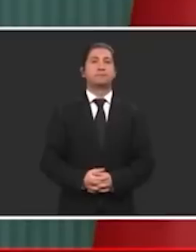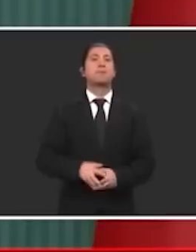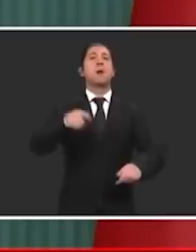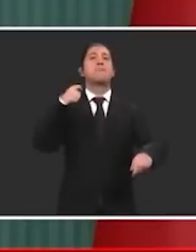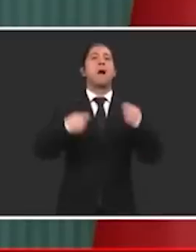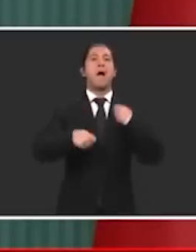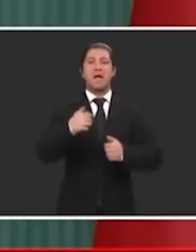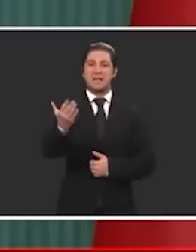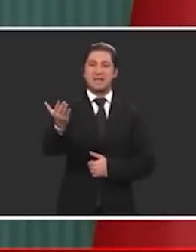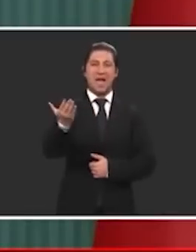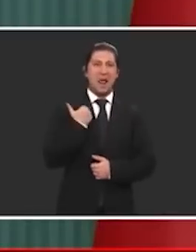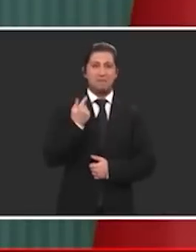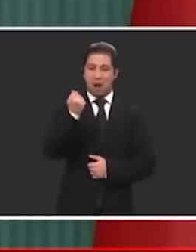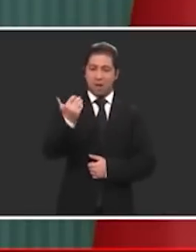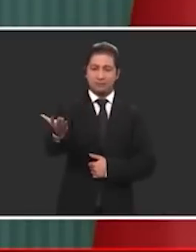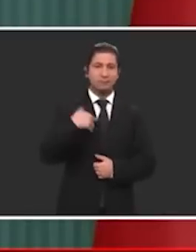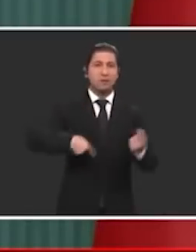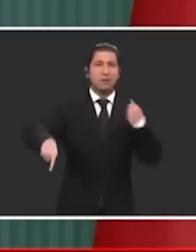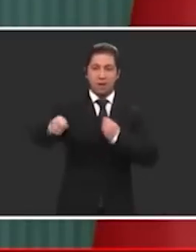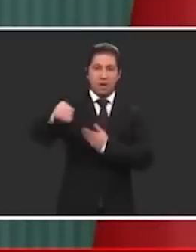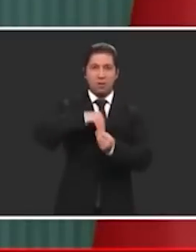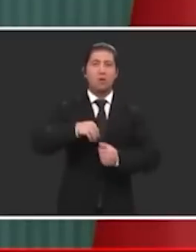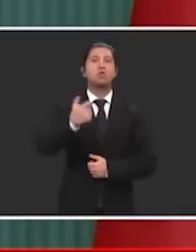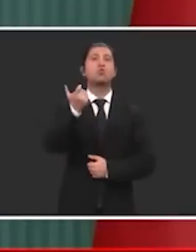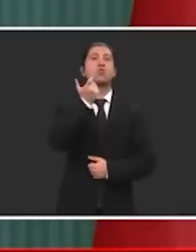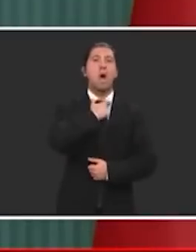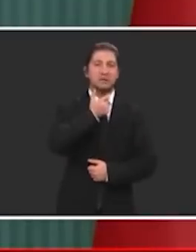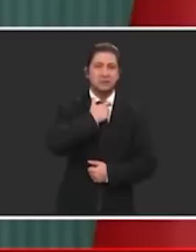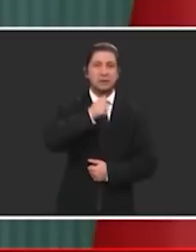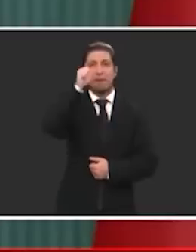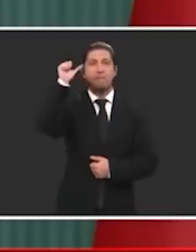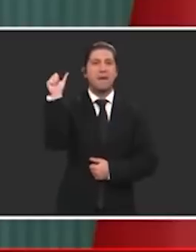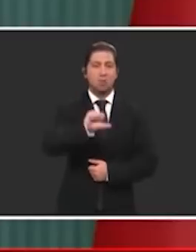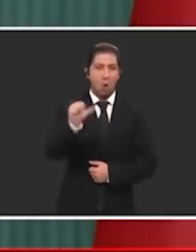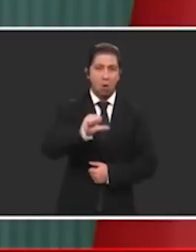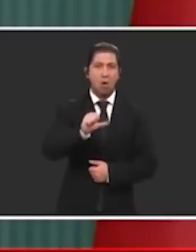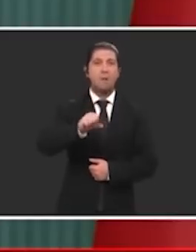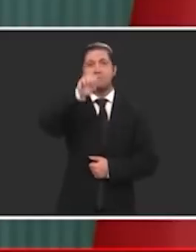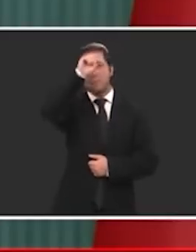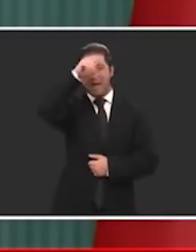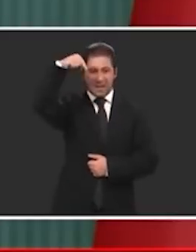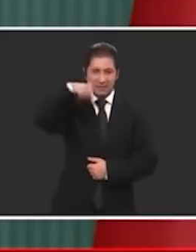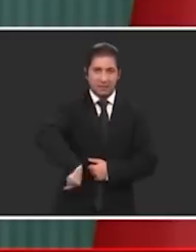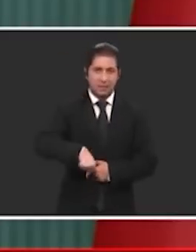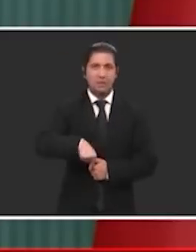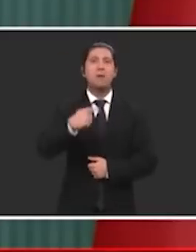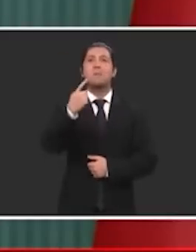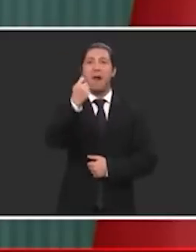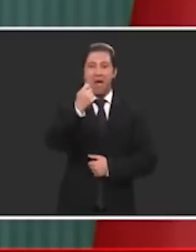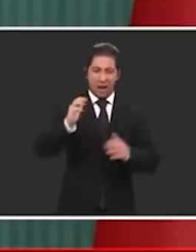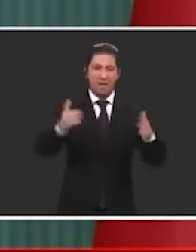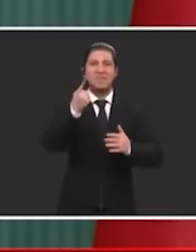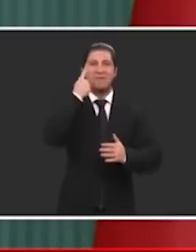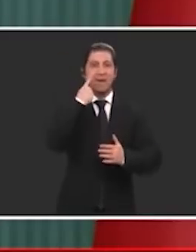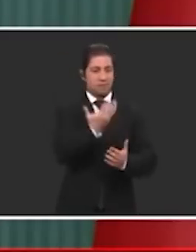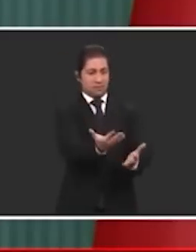Bankaya gelir tesis etmek amacıyla doğalgaz, petrol, madenlerden elde edilen